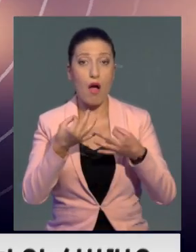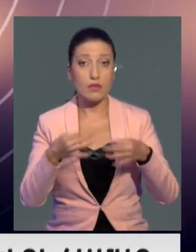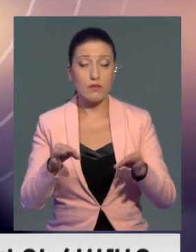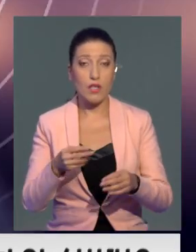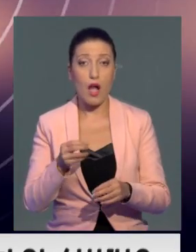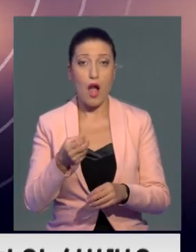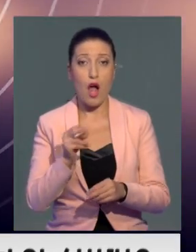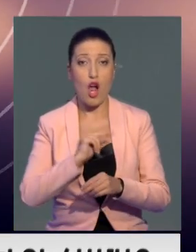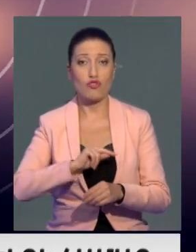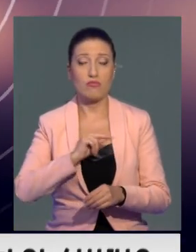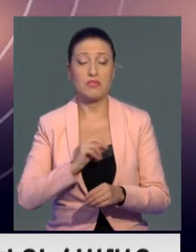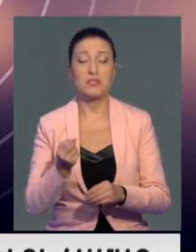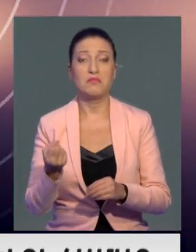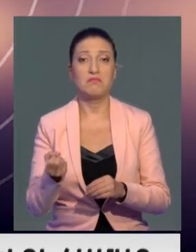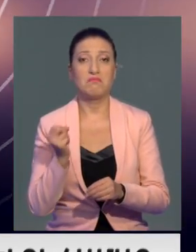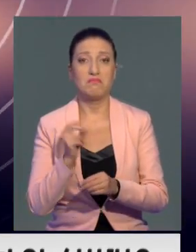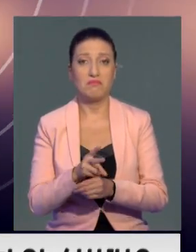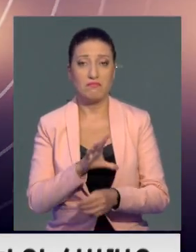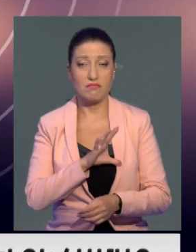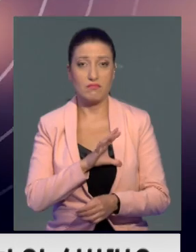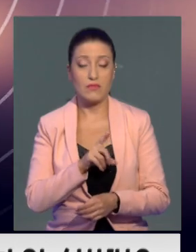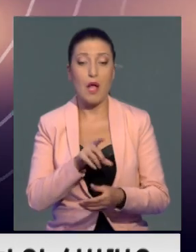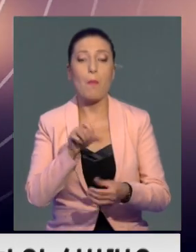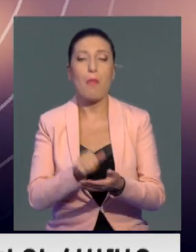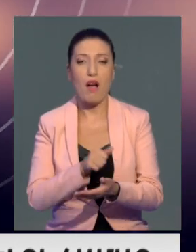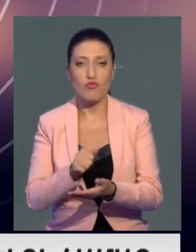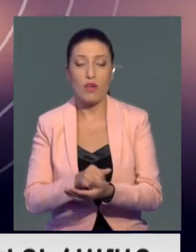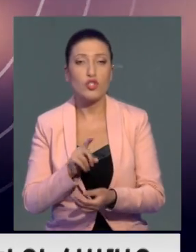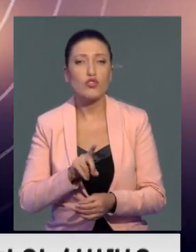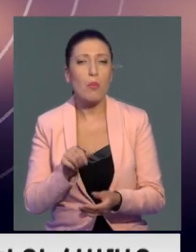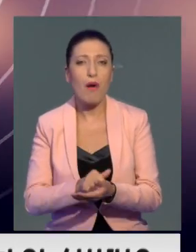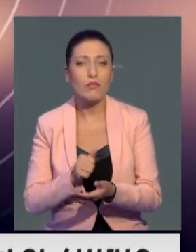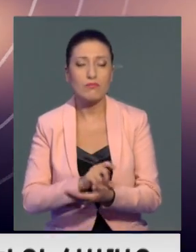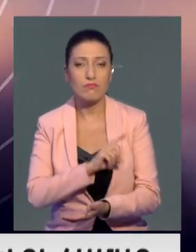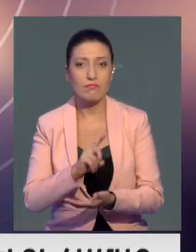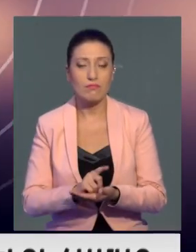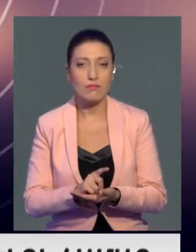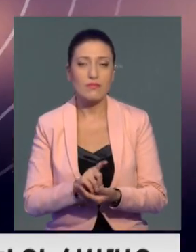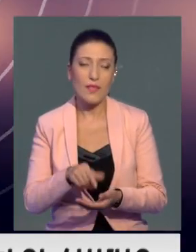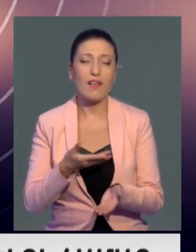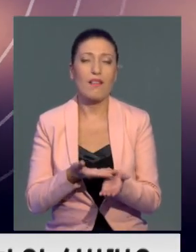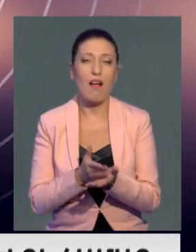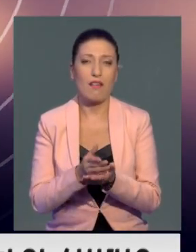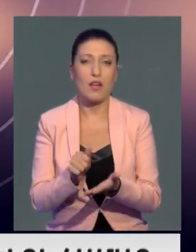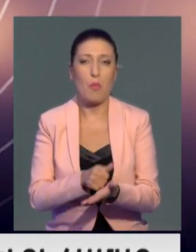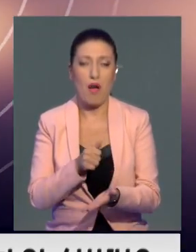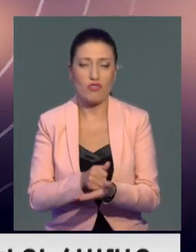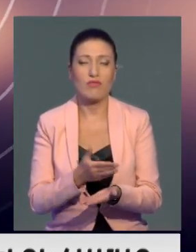աշխատանքից SSS պատճառներով։ Որ պատճառներով։ Դե քաղաքական դիրքի